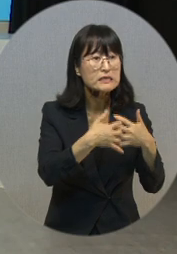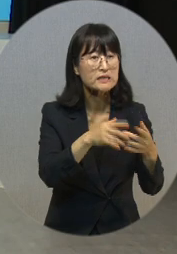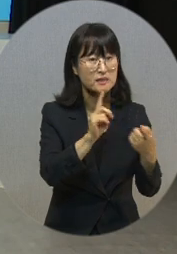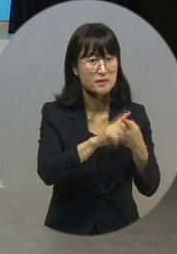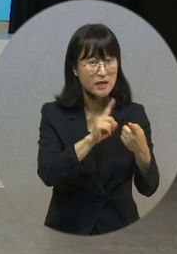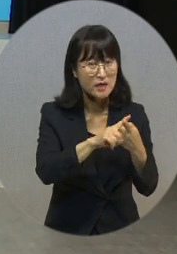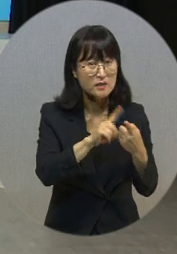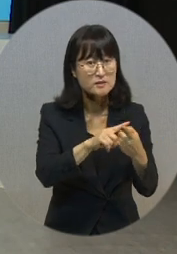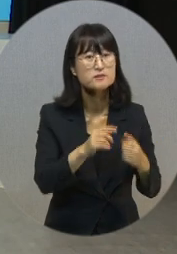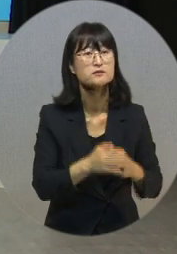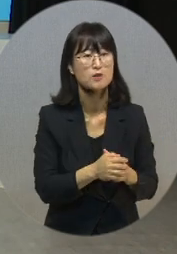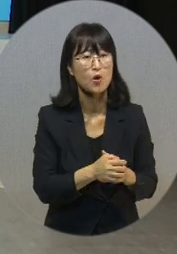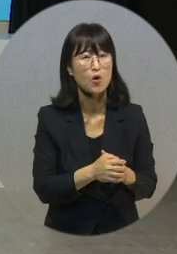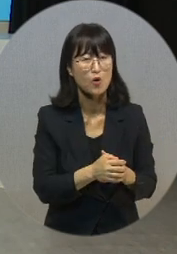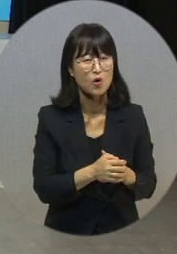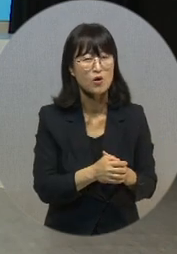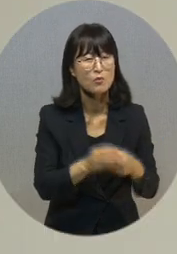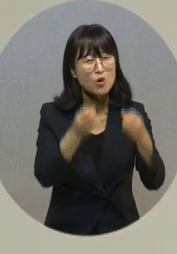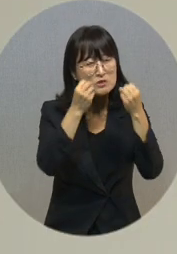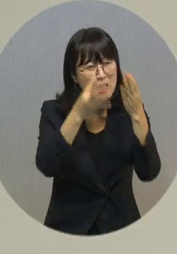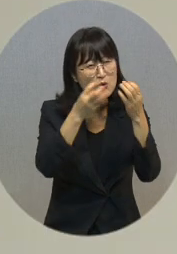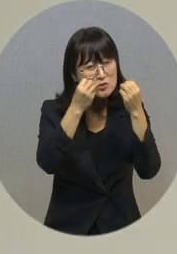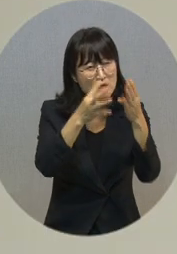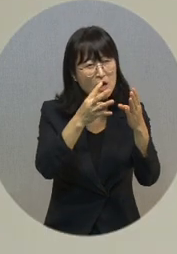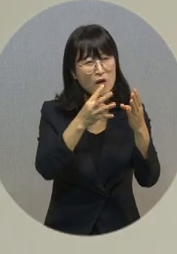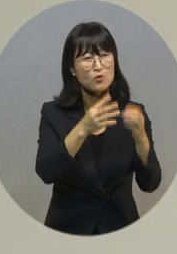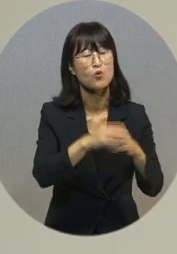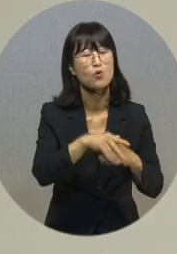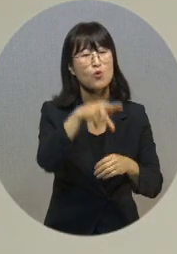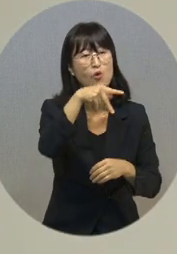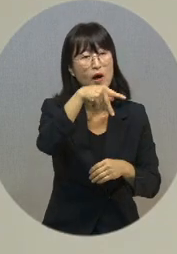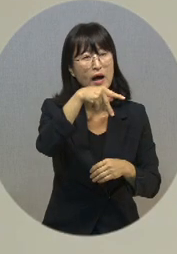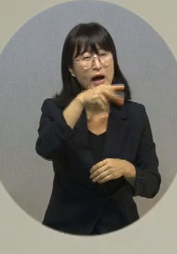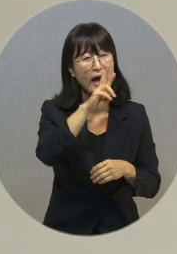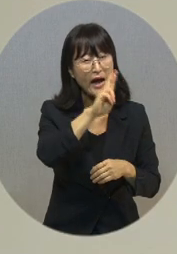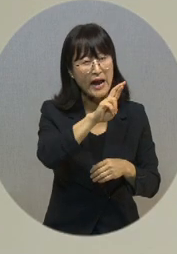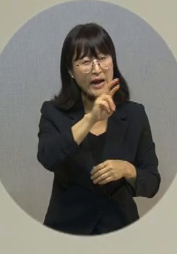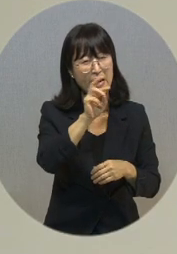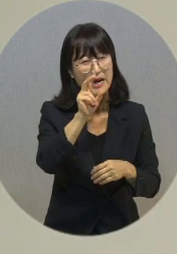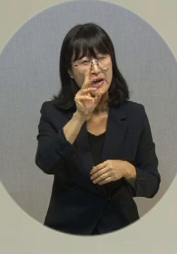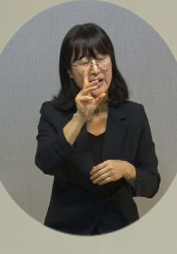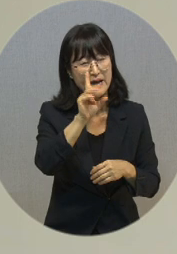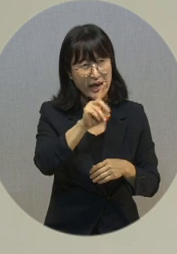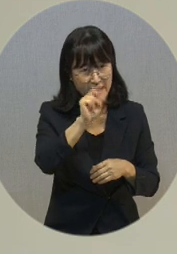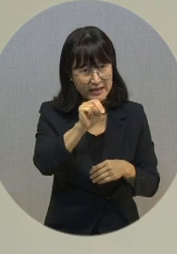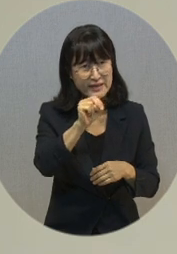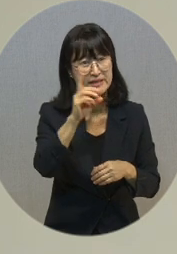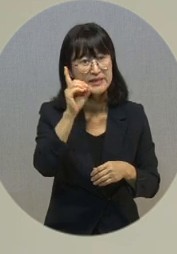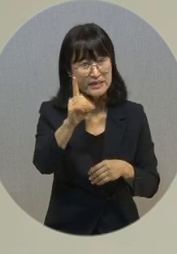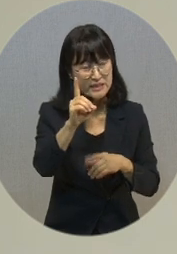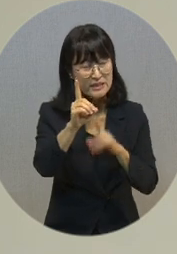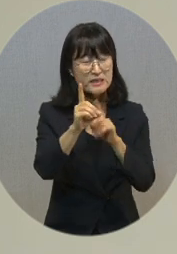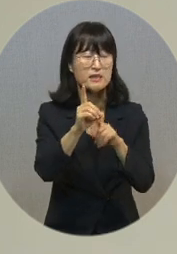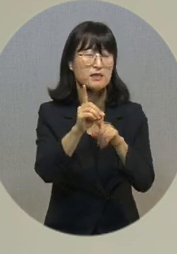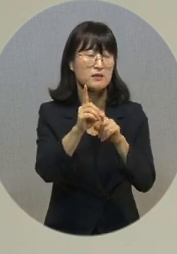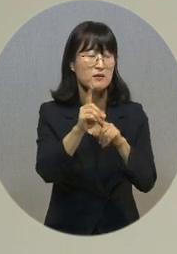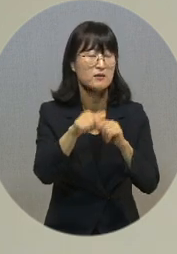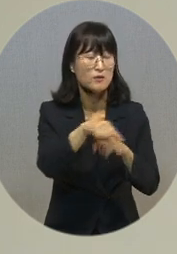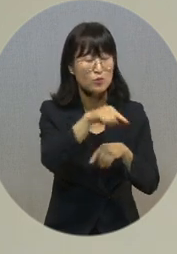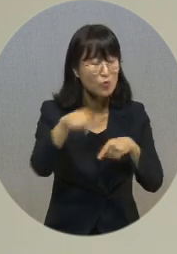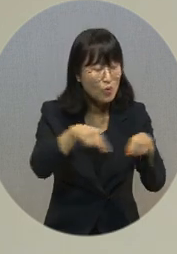R&D를 통해가지고 개발이 돼도 실제적으로 수요와 공급이 안 맞으니까 네. 이 사업하는 사람들이